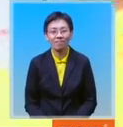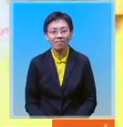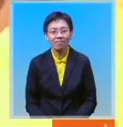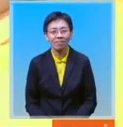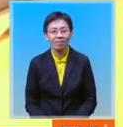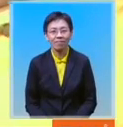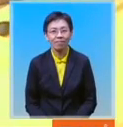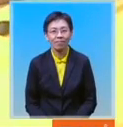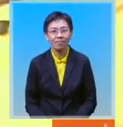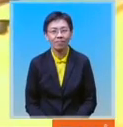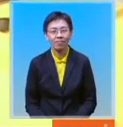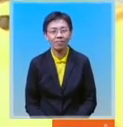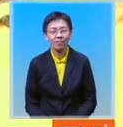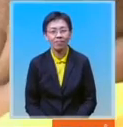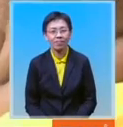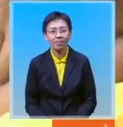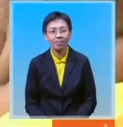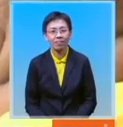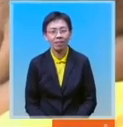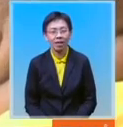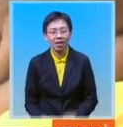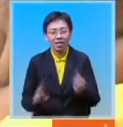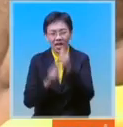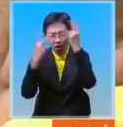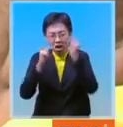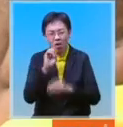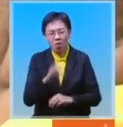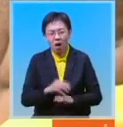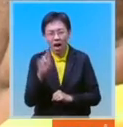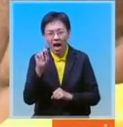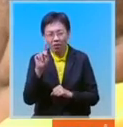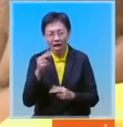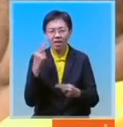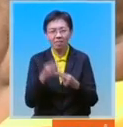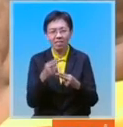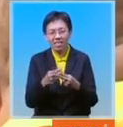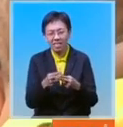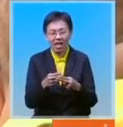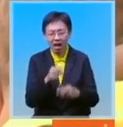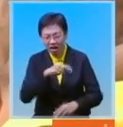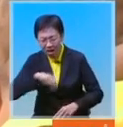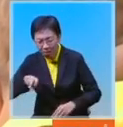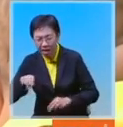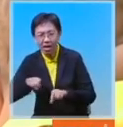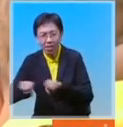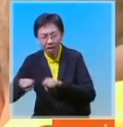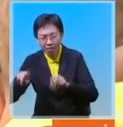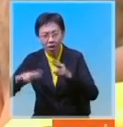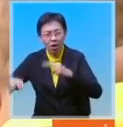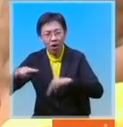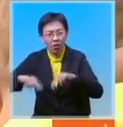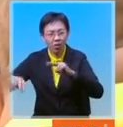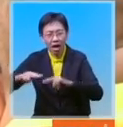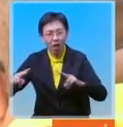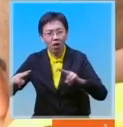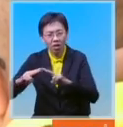ค่ะก็ท่านพลเอกประวิตรปฏิเสธกระแสข่าวที่ปรากฏชื่อว่าจะไปกำกับดูแลภารกิจของกระ